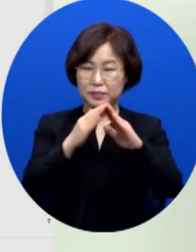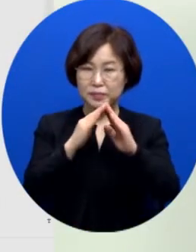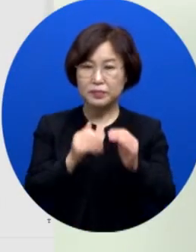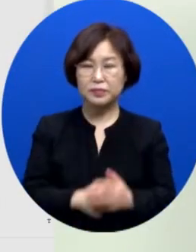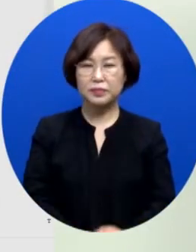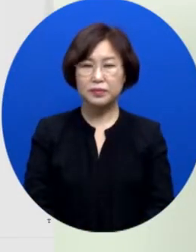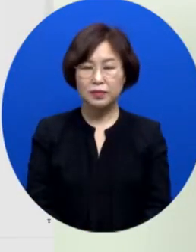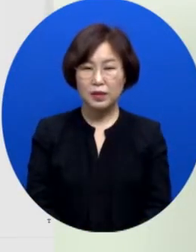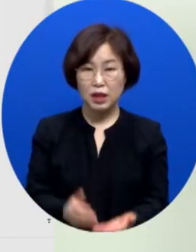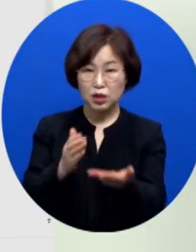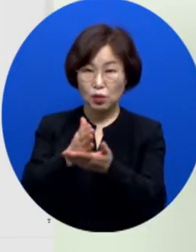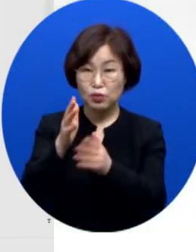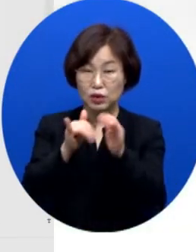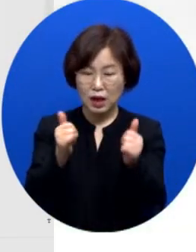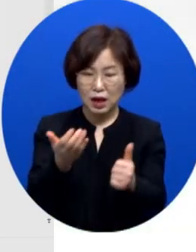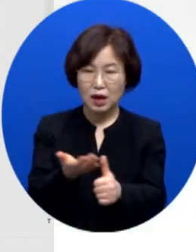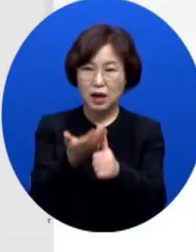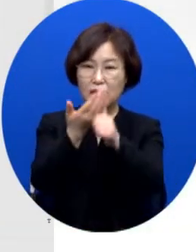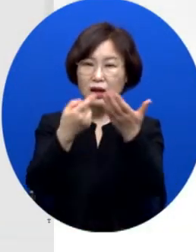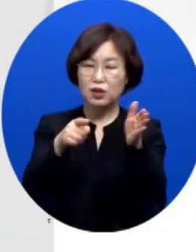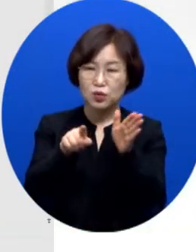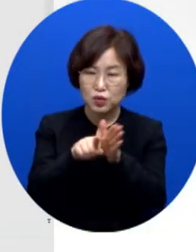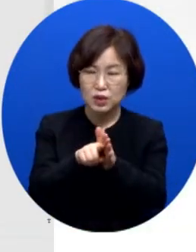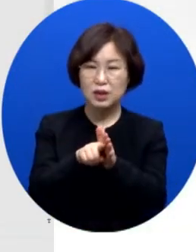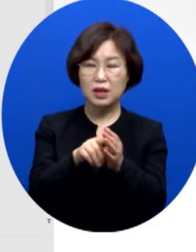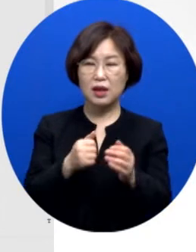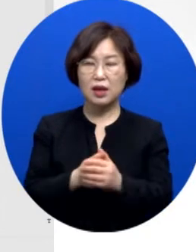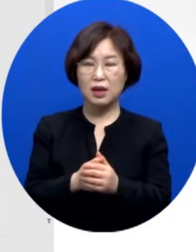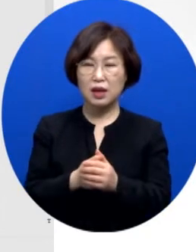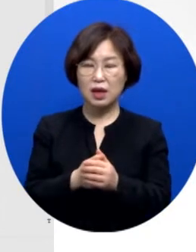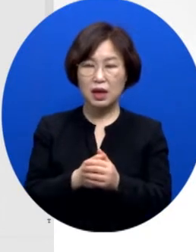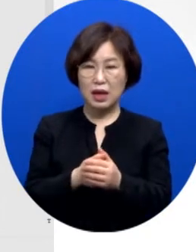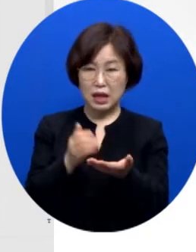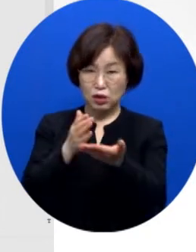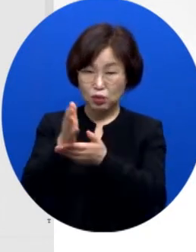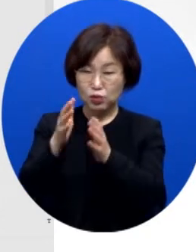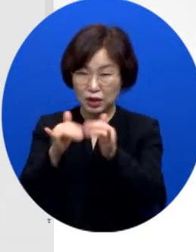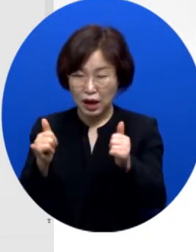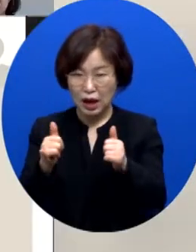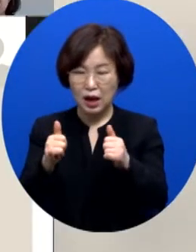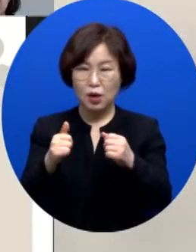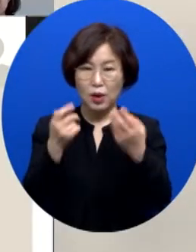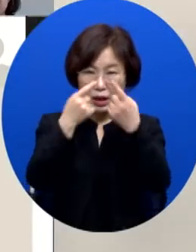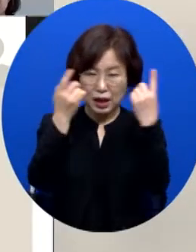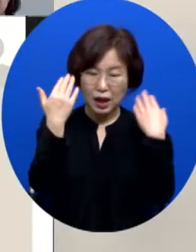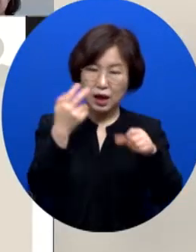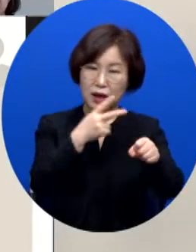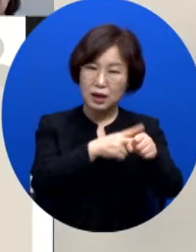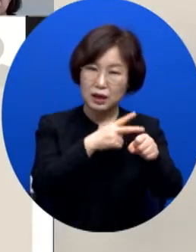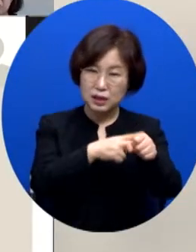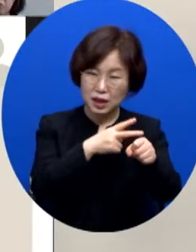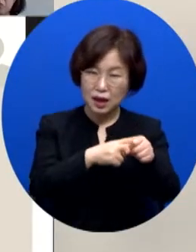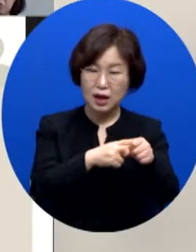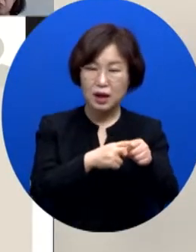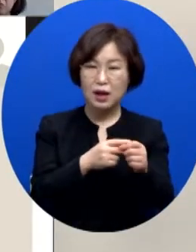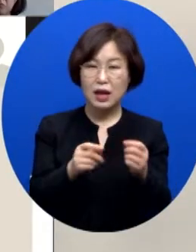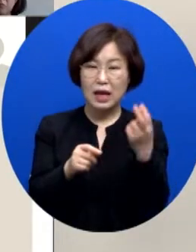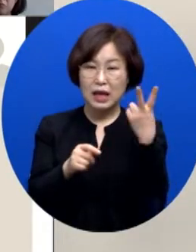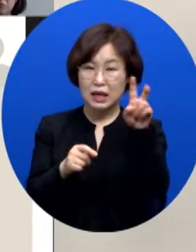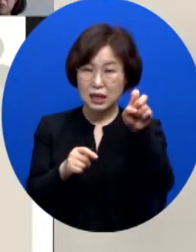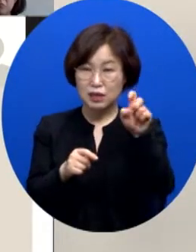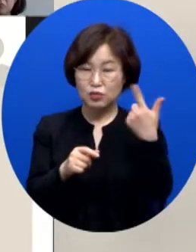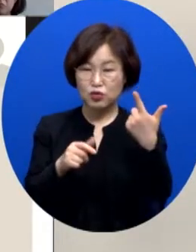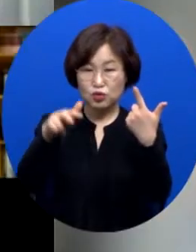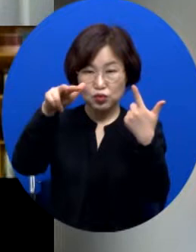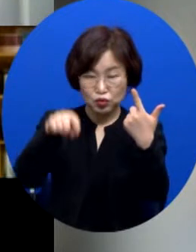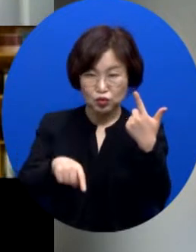예방 전문가를 양성하기 위해 현직 중동계 반 전문가와 대학 교수들을 강사로 26주 교육과정